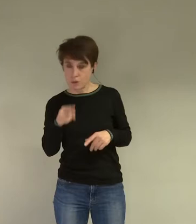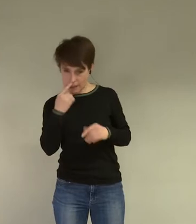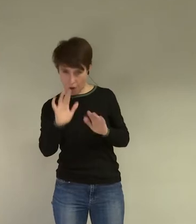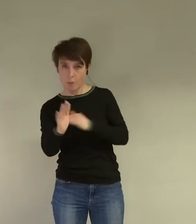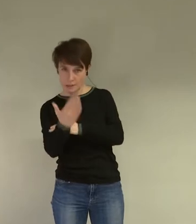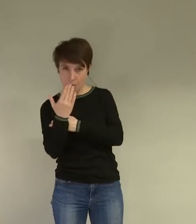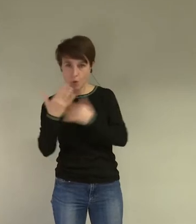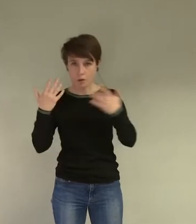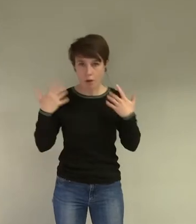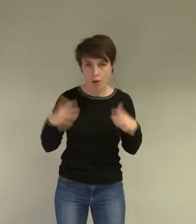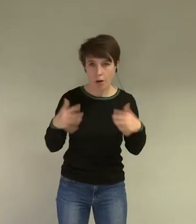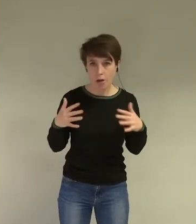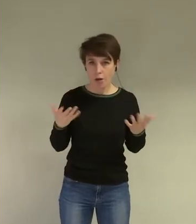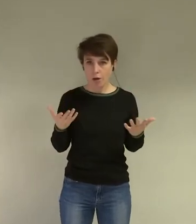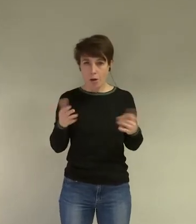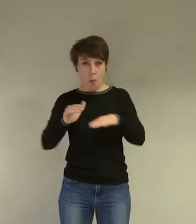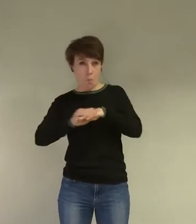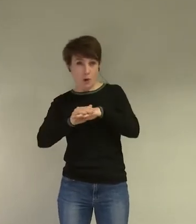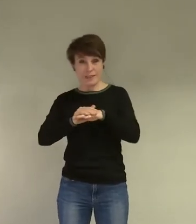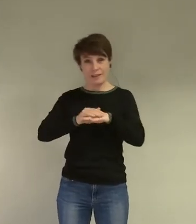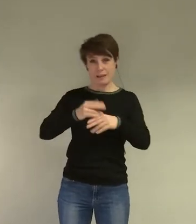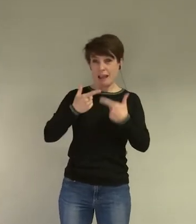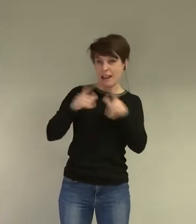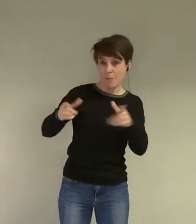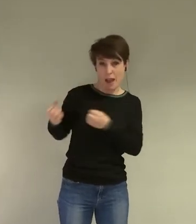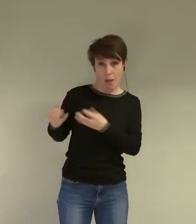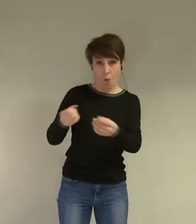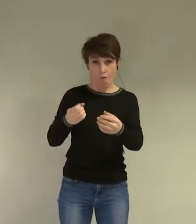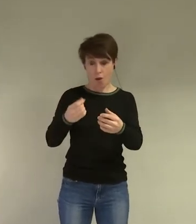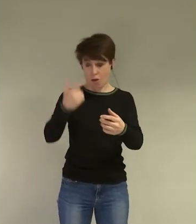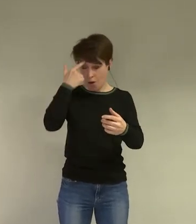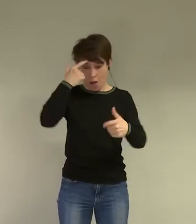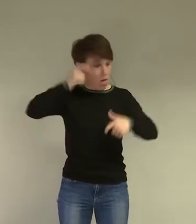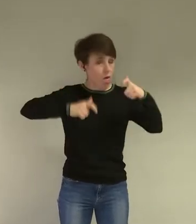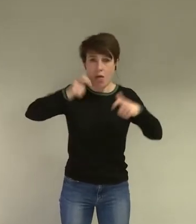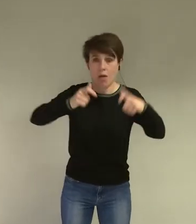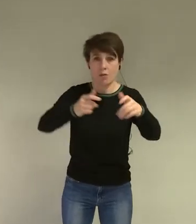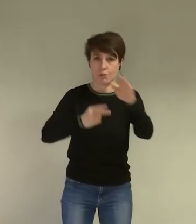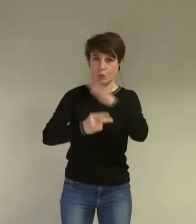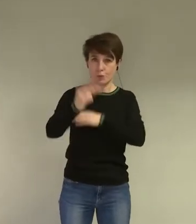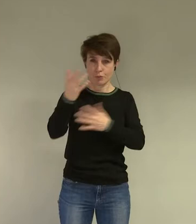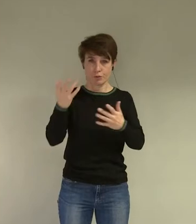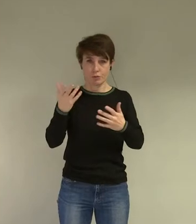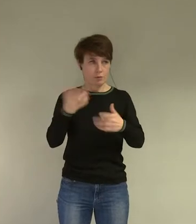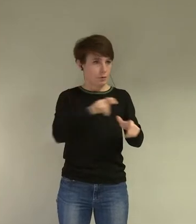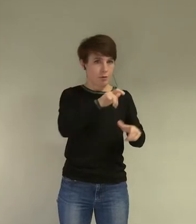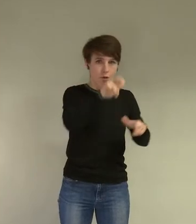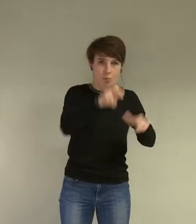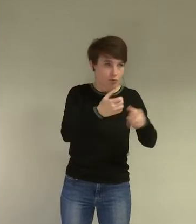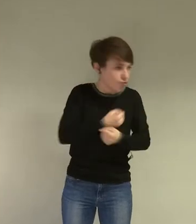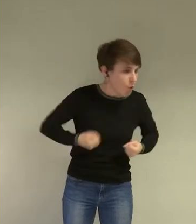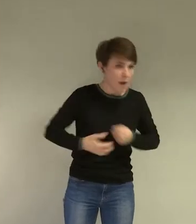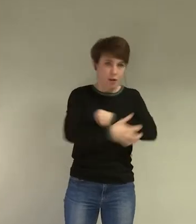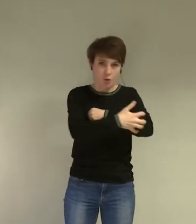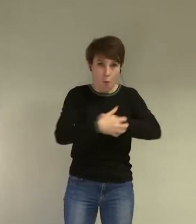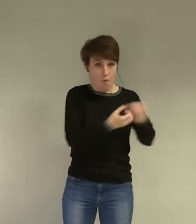et la violence des politiques néolibérales c'est la santé mentale qui reçoit les ravages de la précarité du chômage du